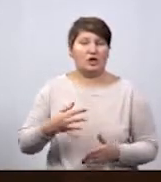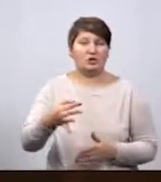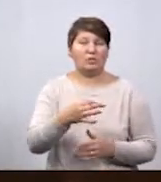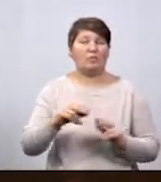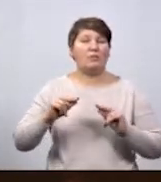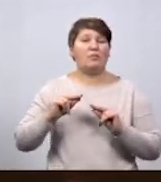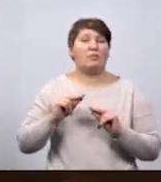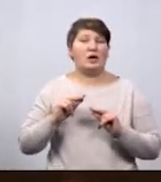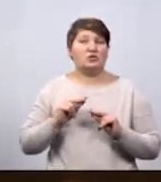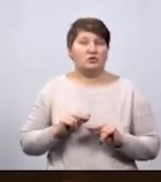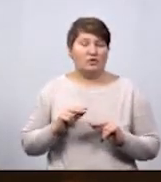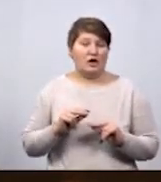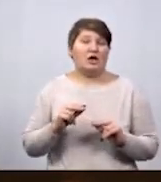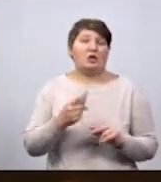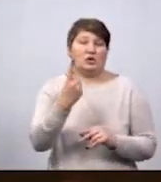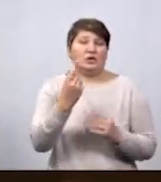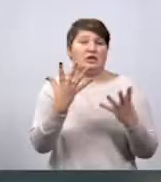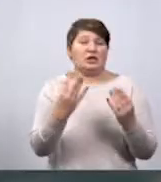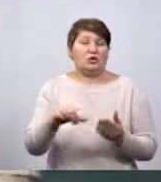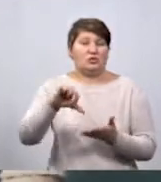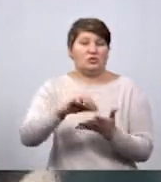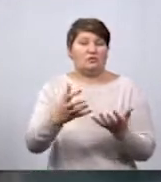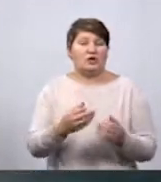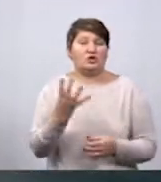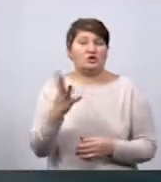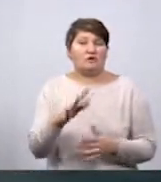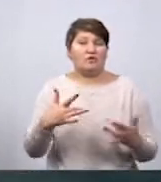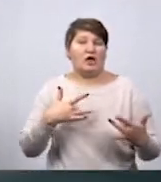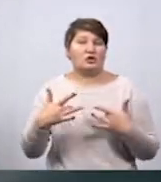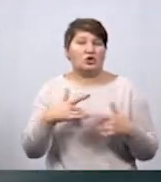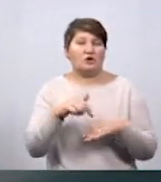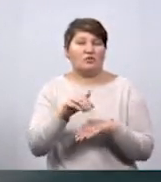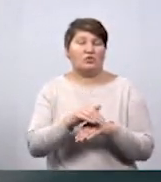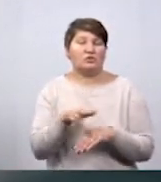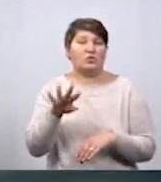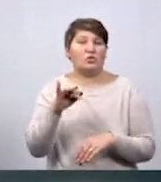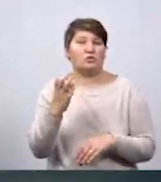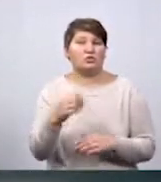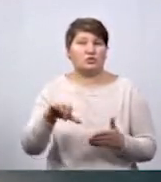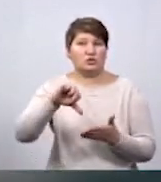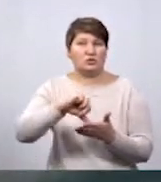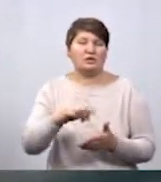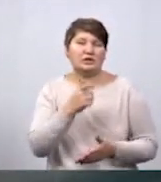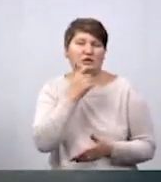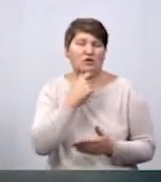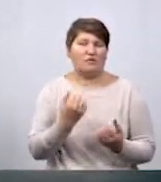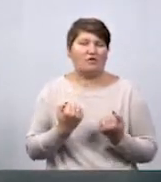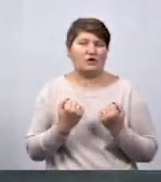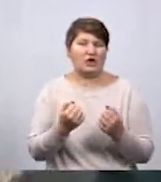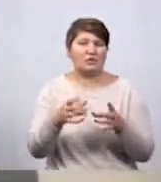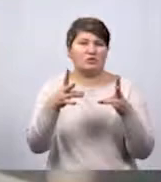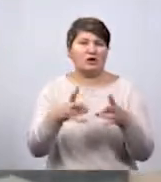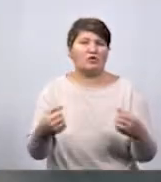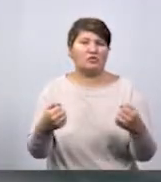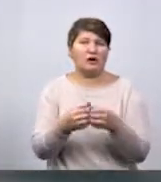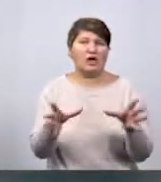Працювали над відеороликом день. Участь взяли четверо акторів-волонтерів. Андрій Довбуш грав роль зразкового водія, який постраждав у ДТП